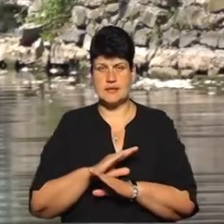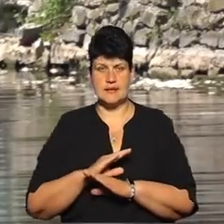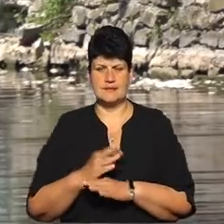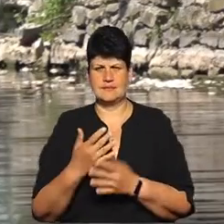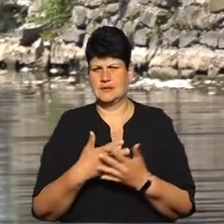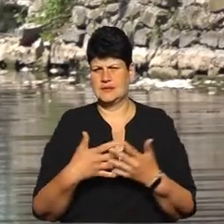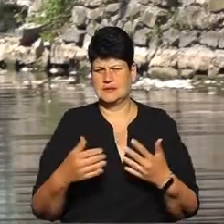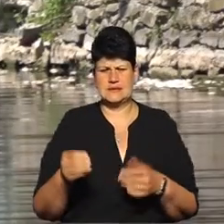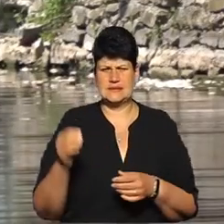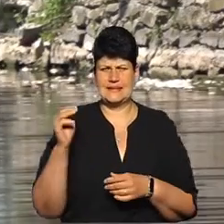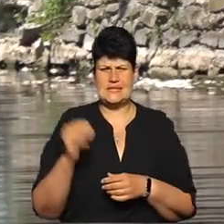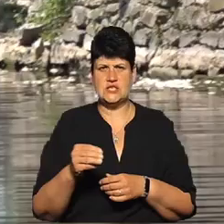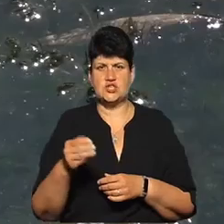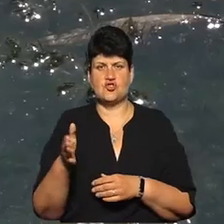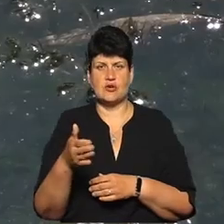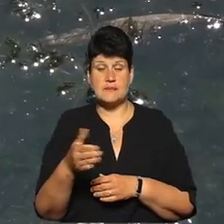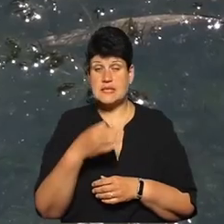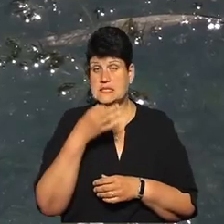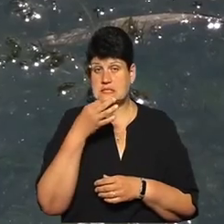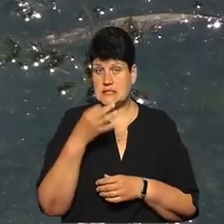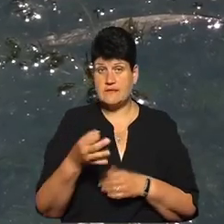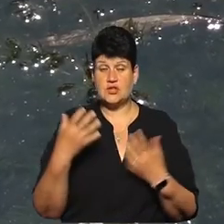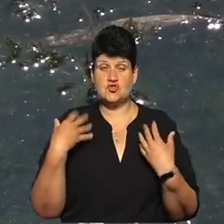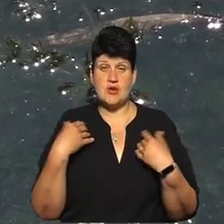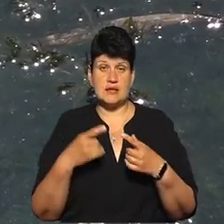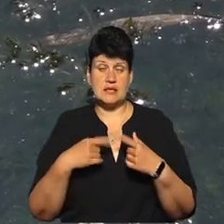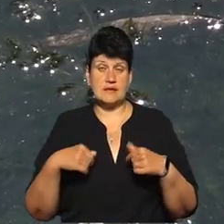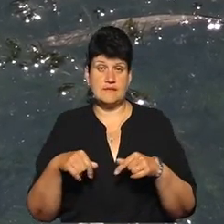тисяч риб. Як розповів начальник відділу іхтіології обласного